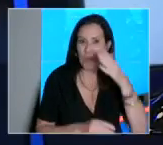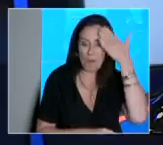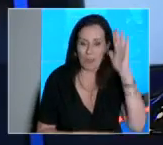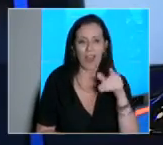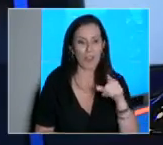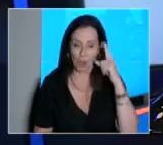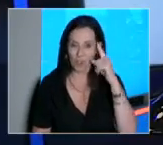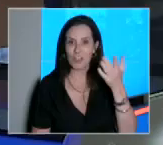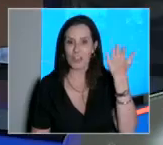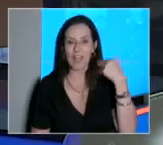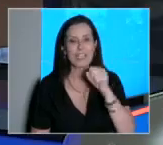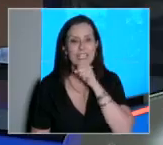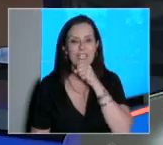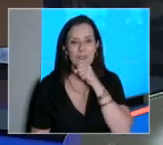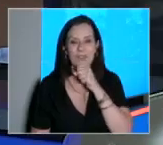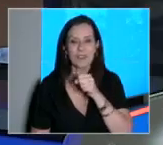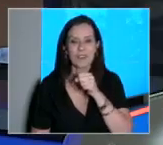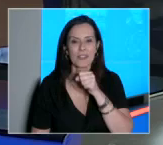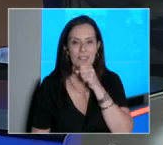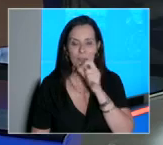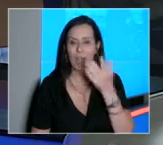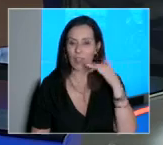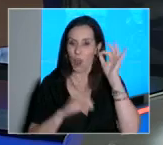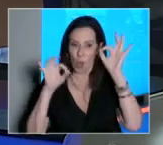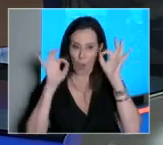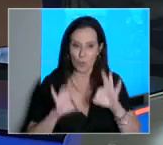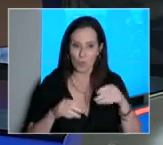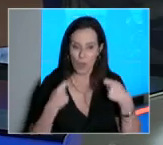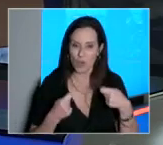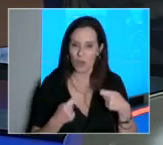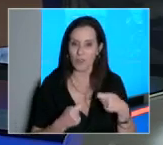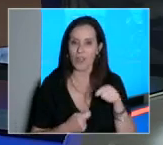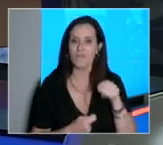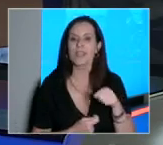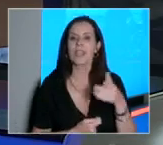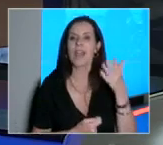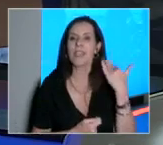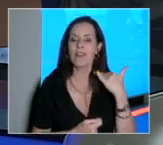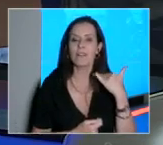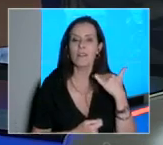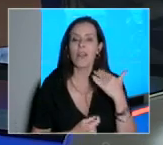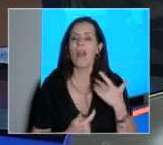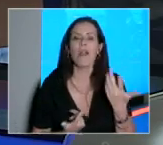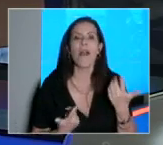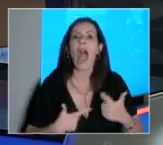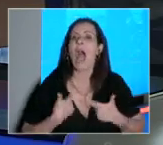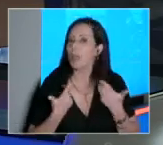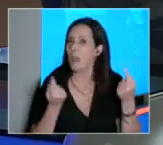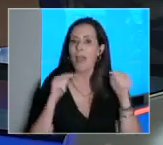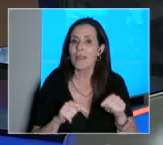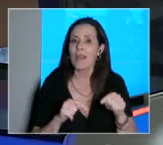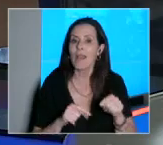אתה יודע שהיה לי סבא שקראו לו סבא חנות, והייתה לו חנות בשוק. וזה היה, החיים שלהם, זה